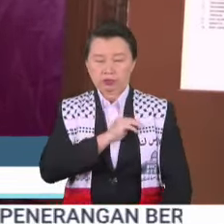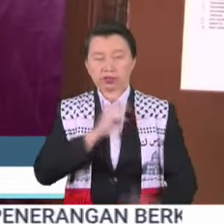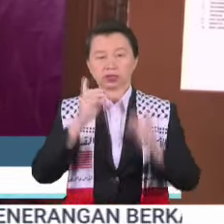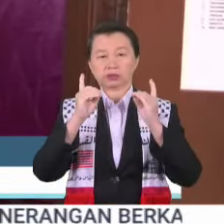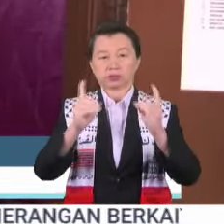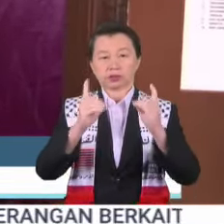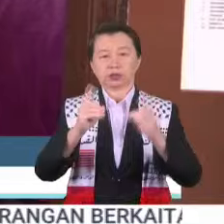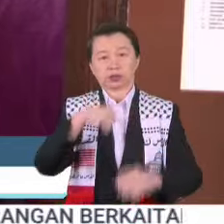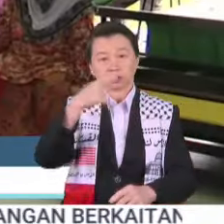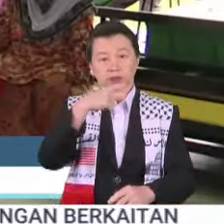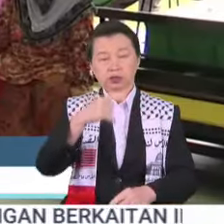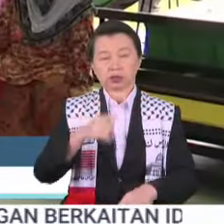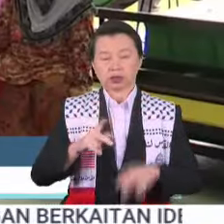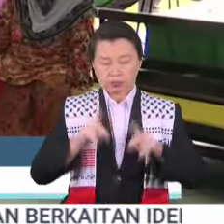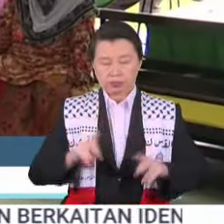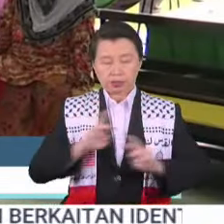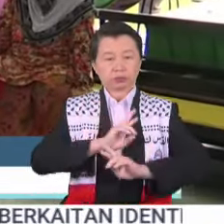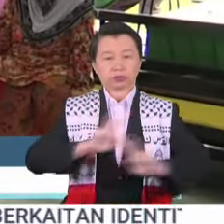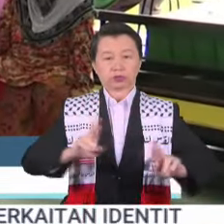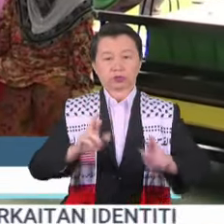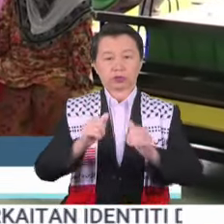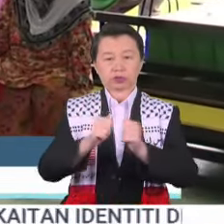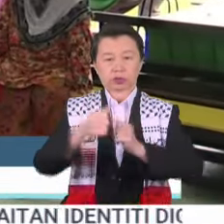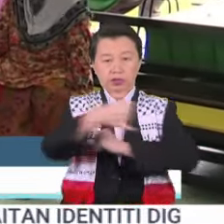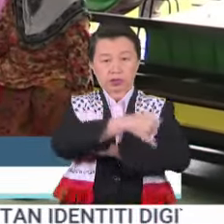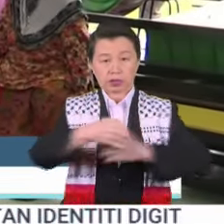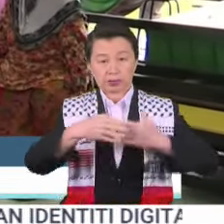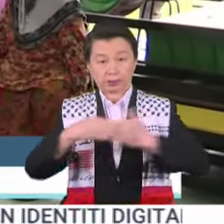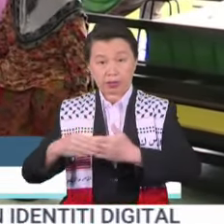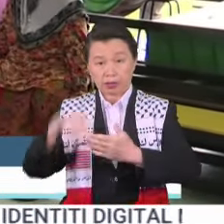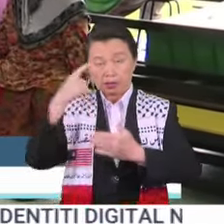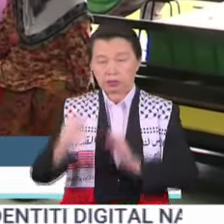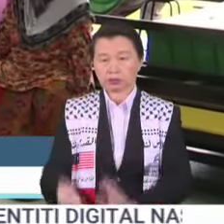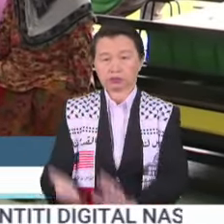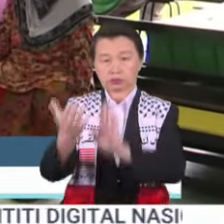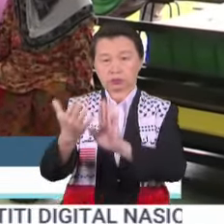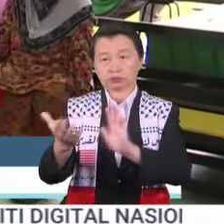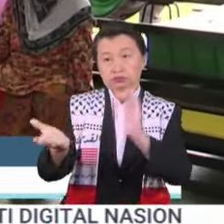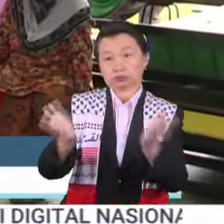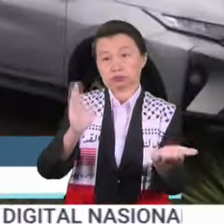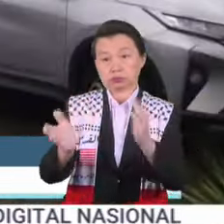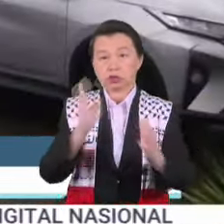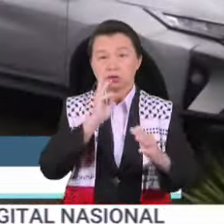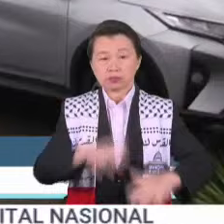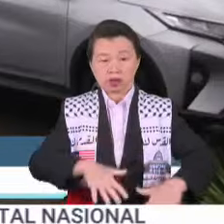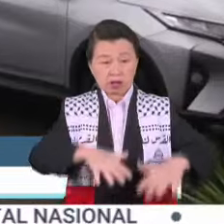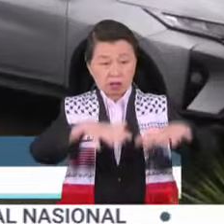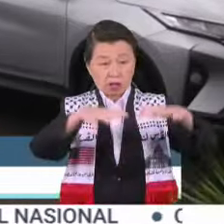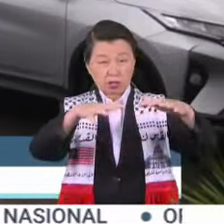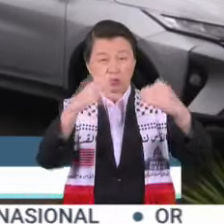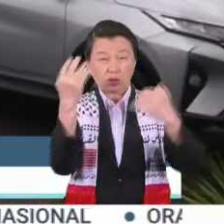Fadilah Sidik berkata pihaknya bersedia dengan garis panduan bagi menghadapi kemungkinan banjir buruk.